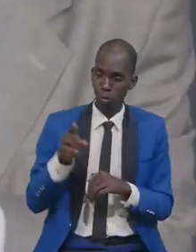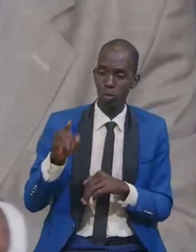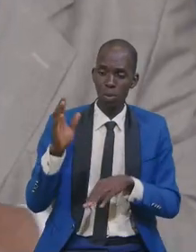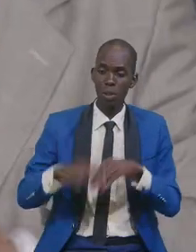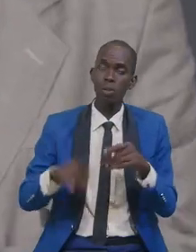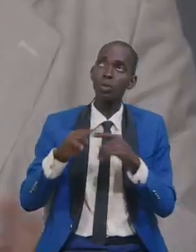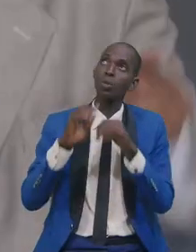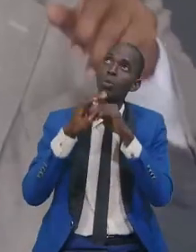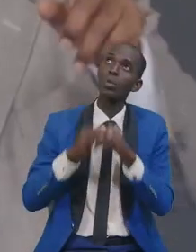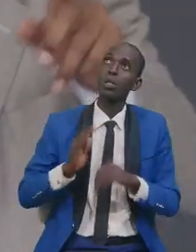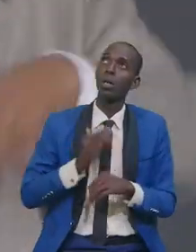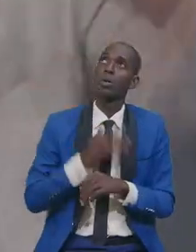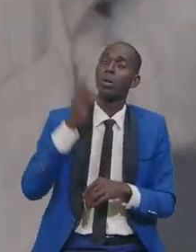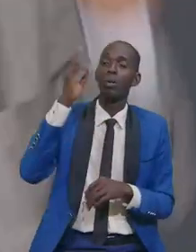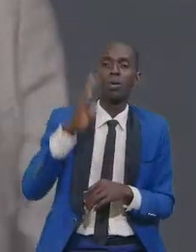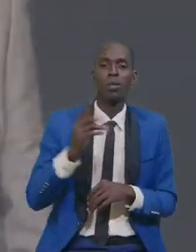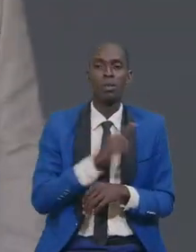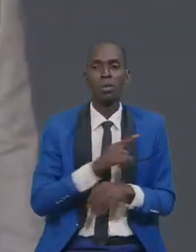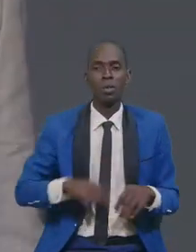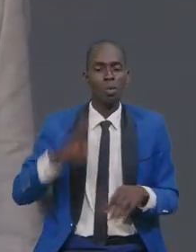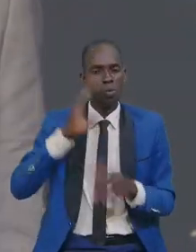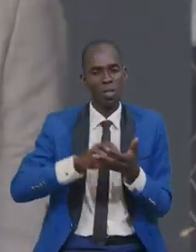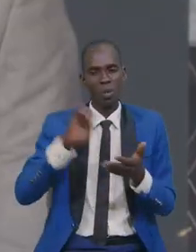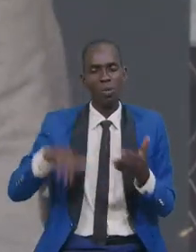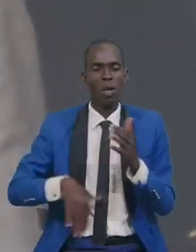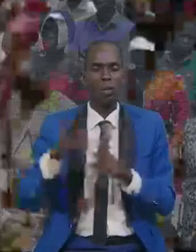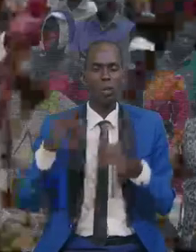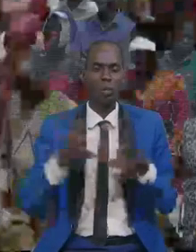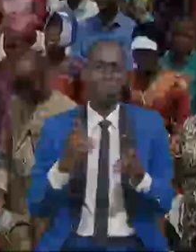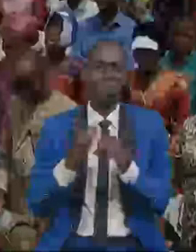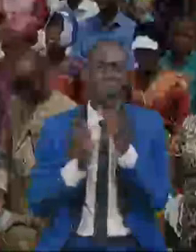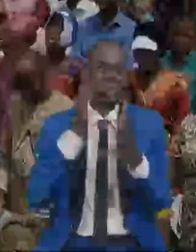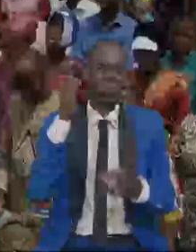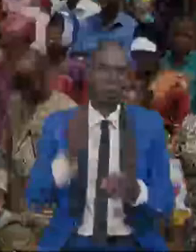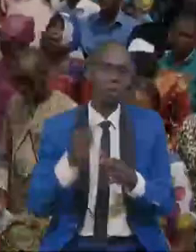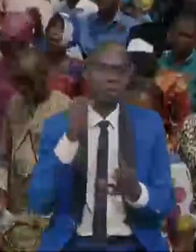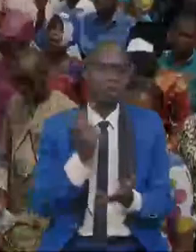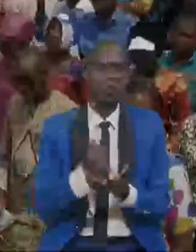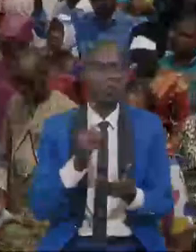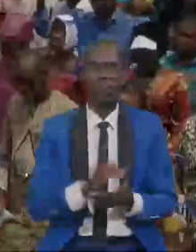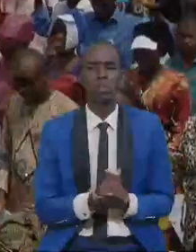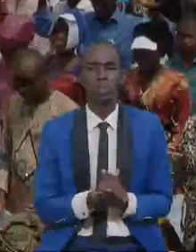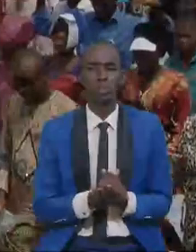t'adorer. Au lieu d'adorer Dieu, le Seigneur va te déplacer de là.